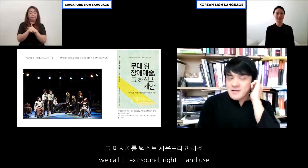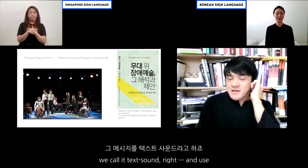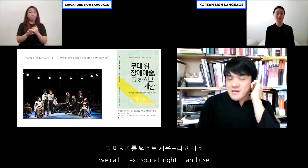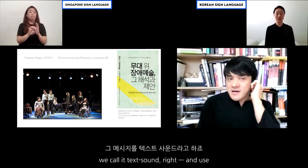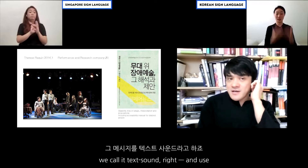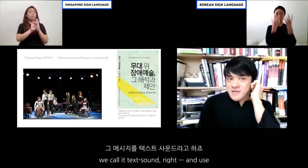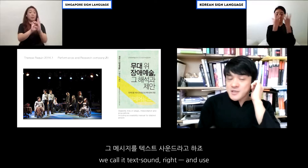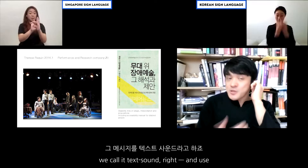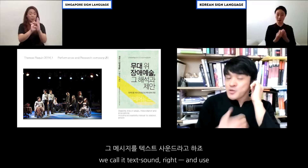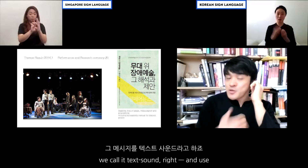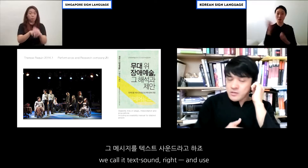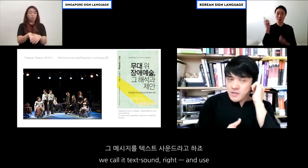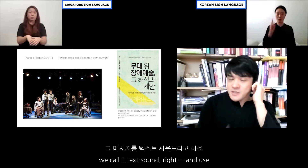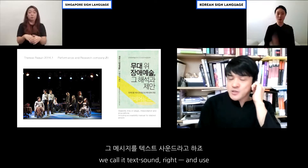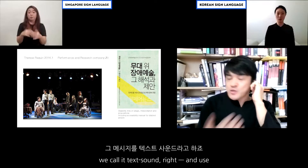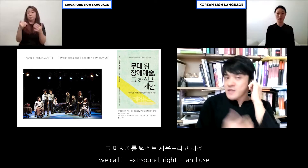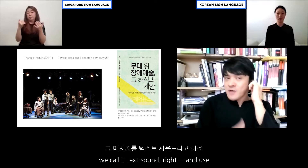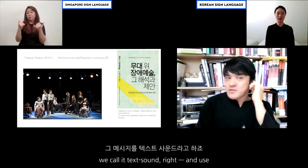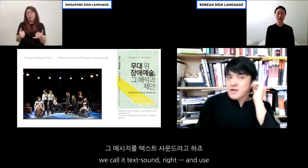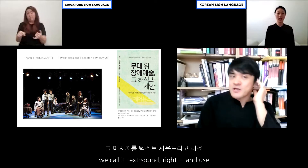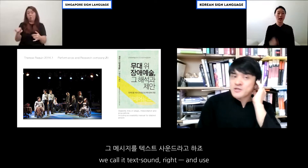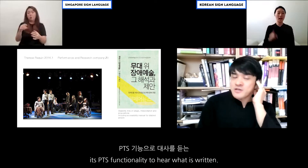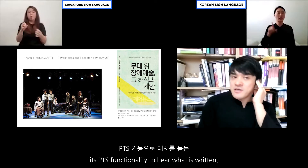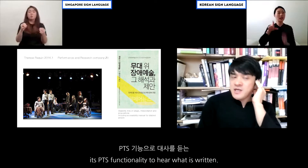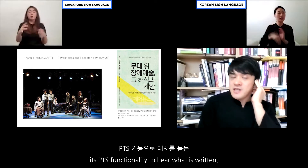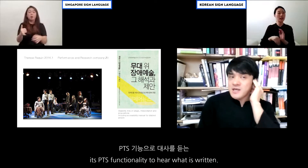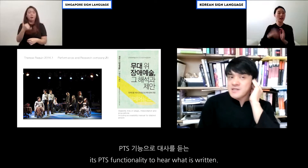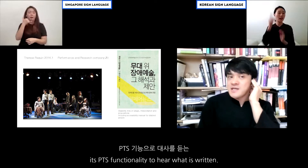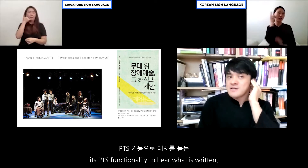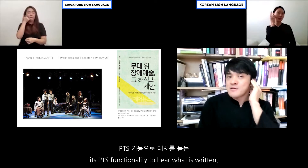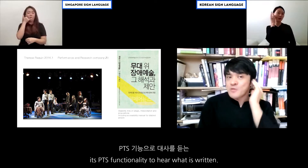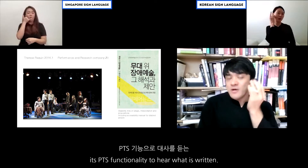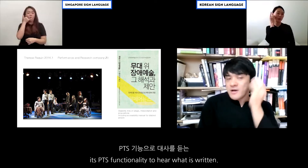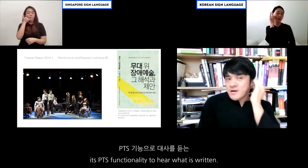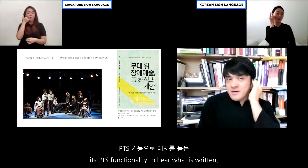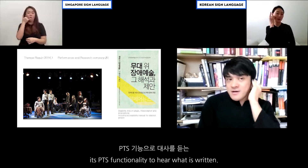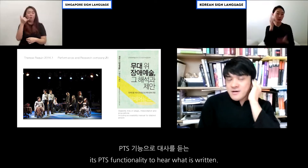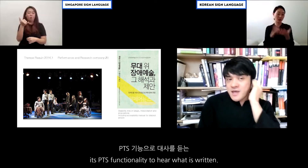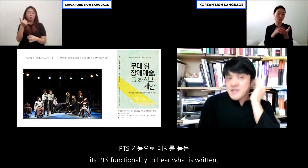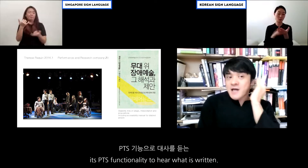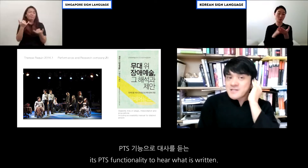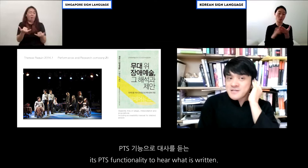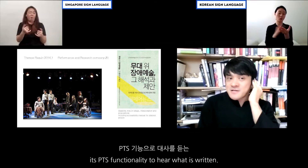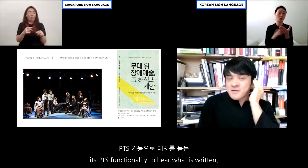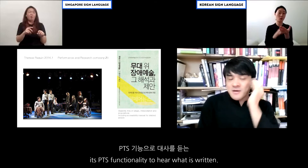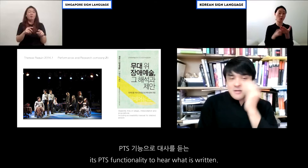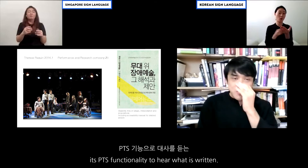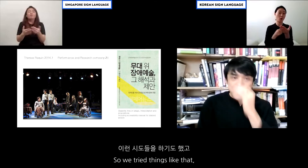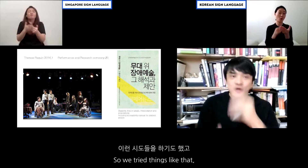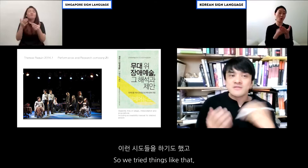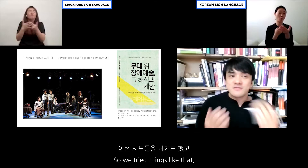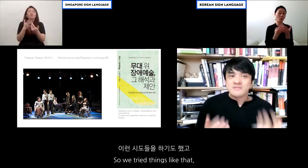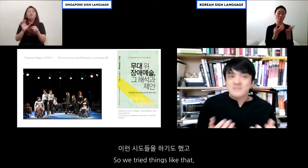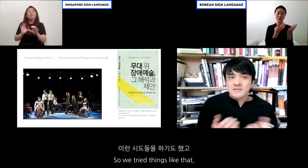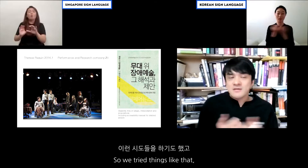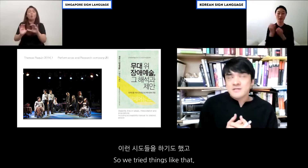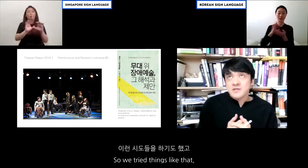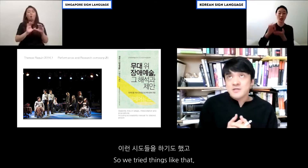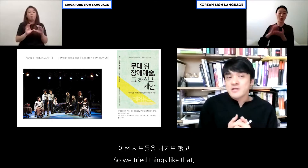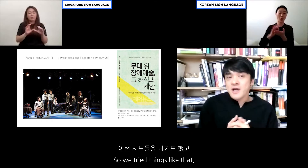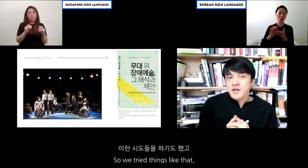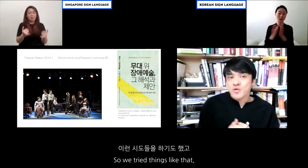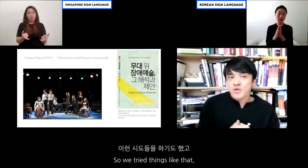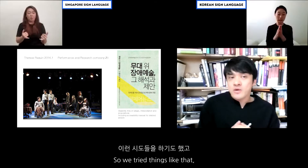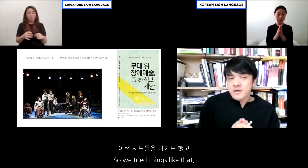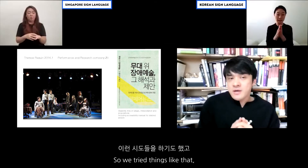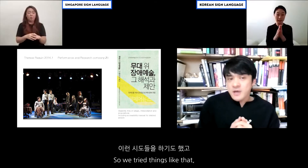메시지를 텍스트 to sound라고 하죠. 그 TTS 기능으로 대사를 듣는 뭐 이런